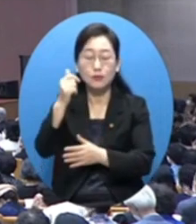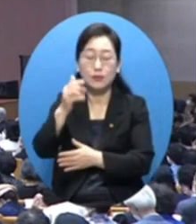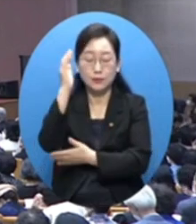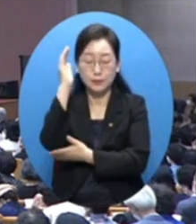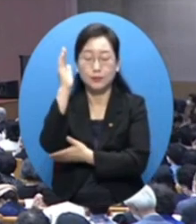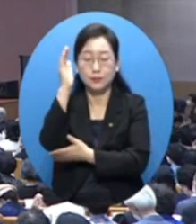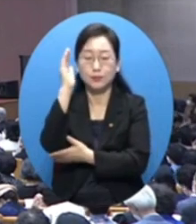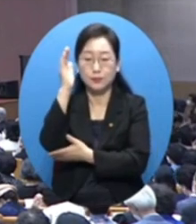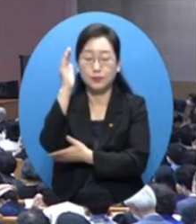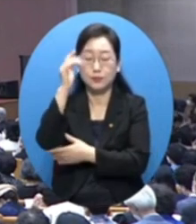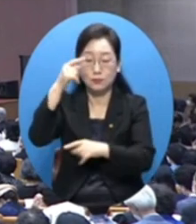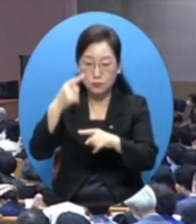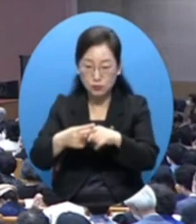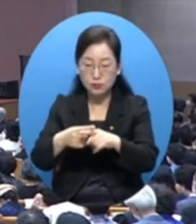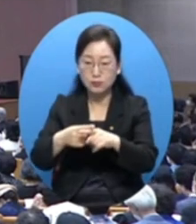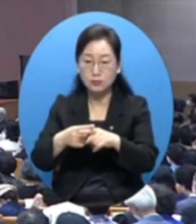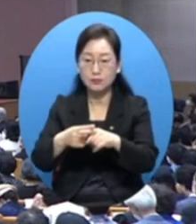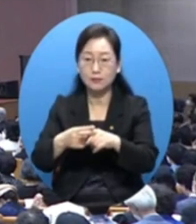전하고 있는데